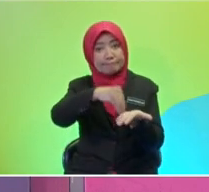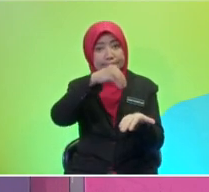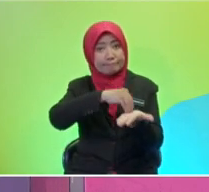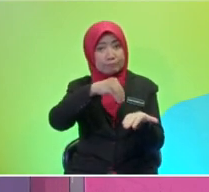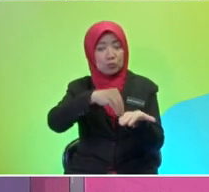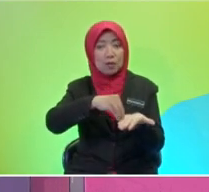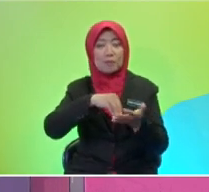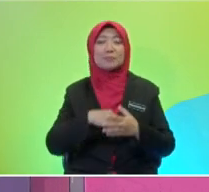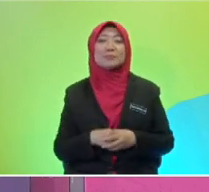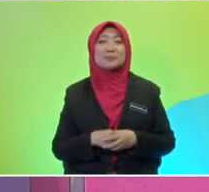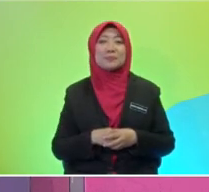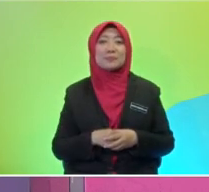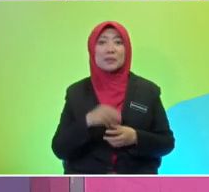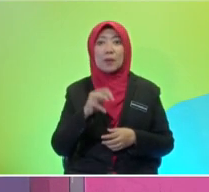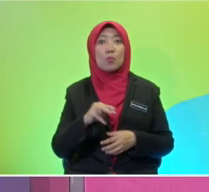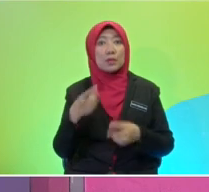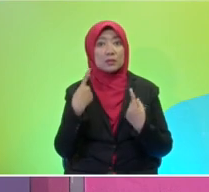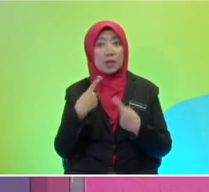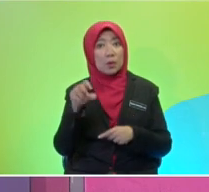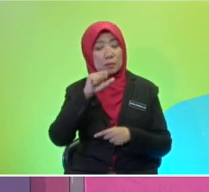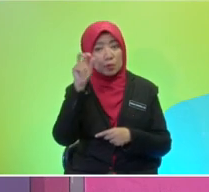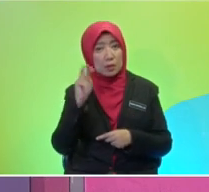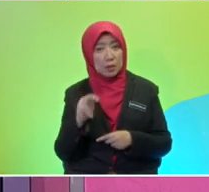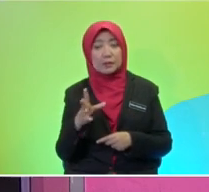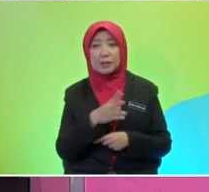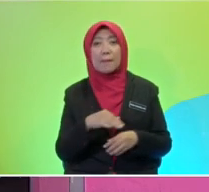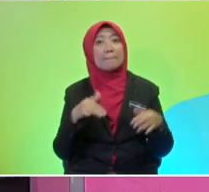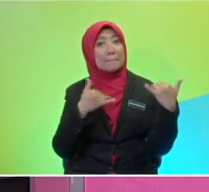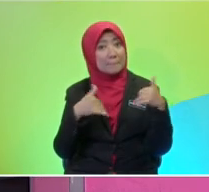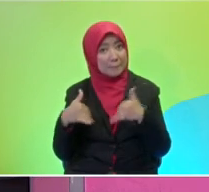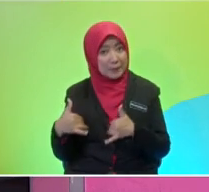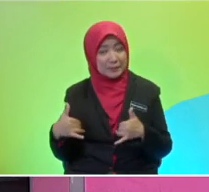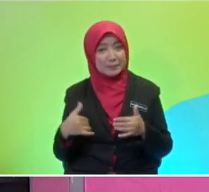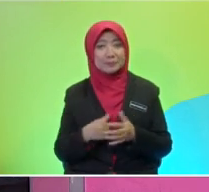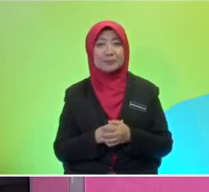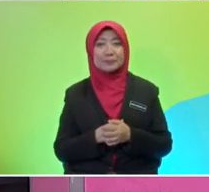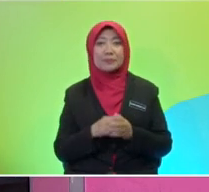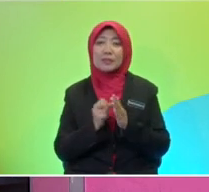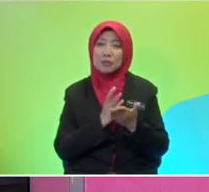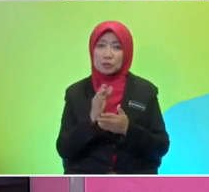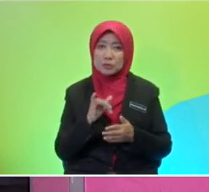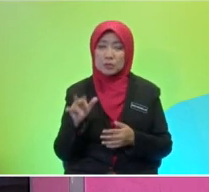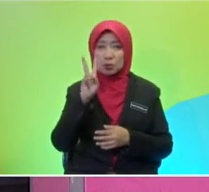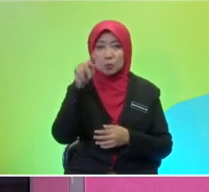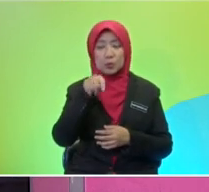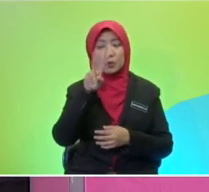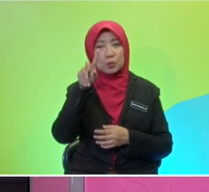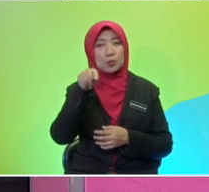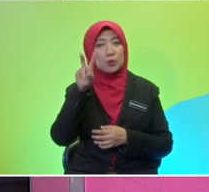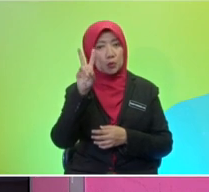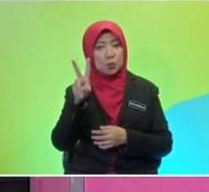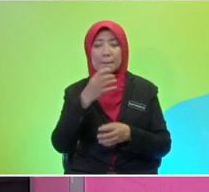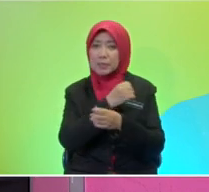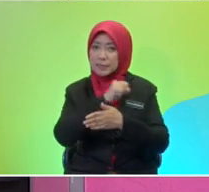akan menjawab sambil bermain oke seharusnya kita lihat dua puluhan dua